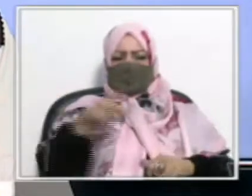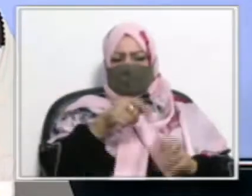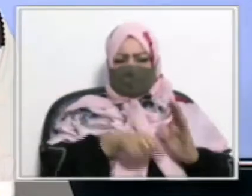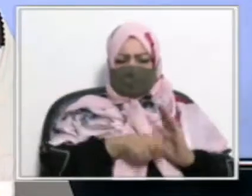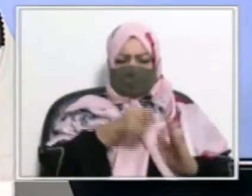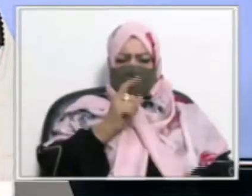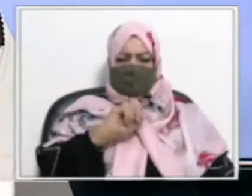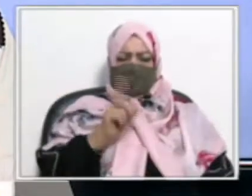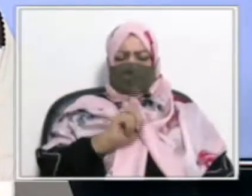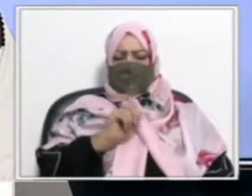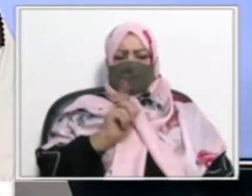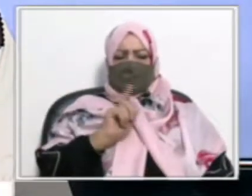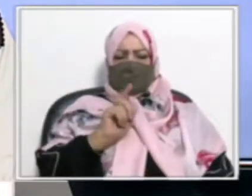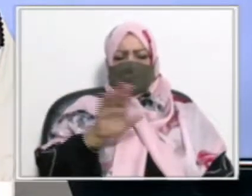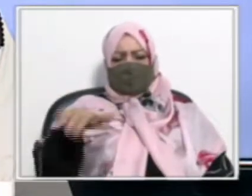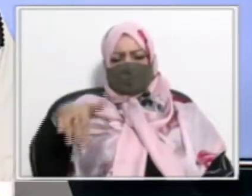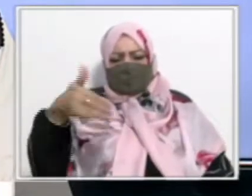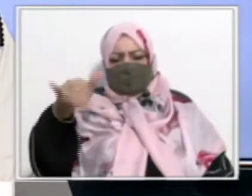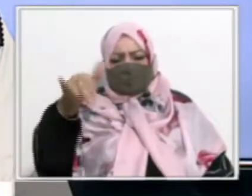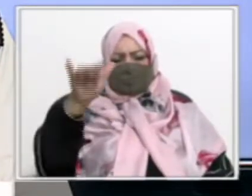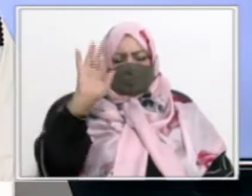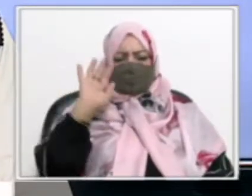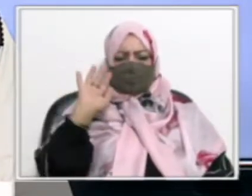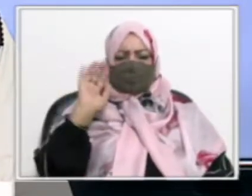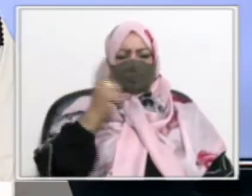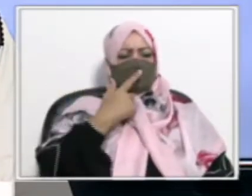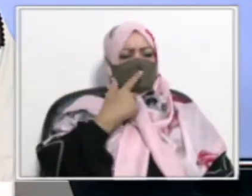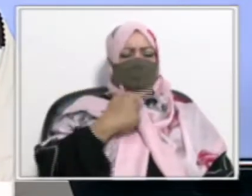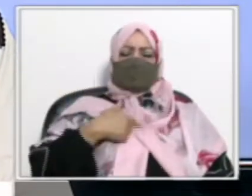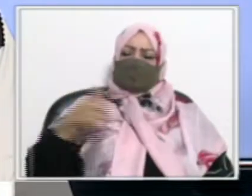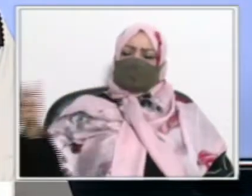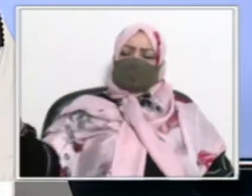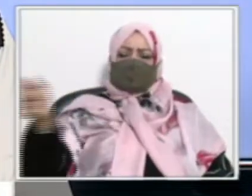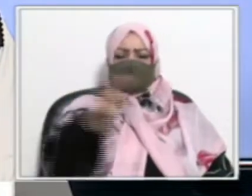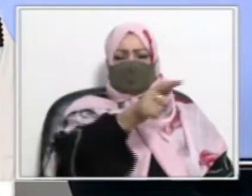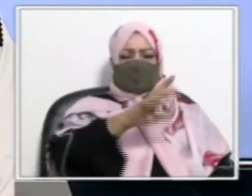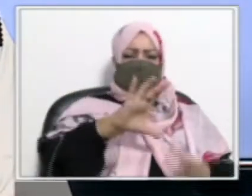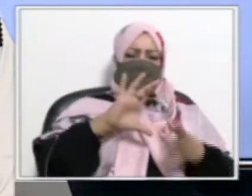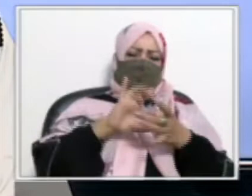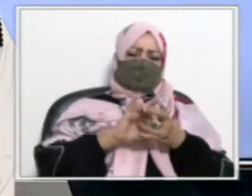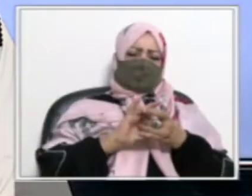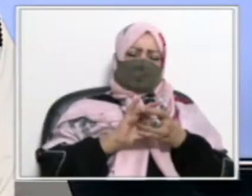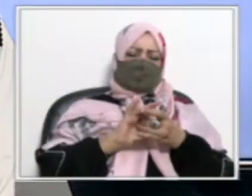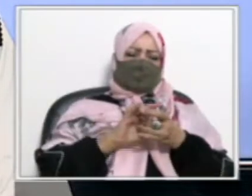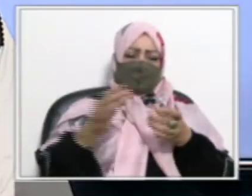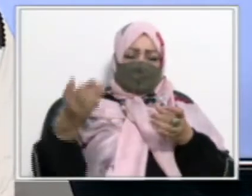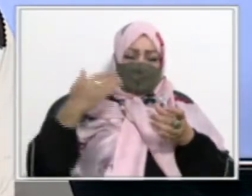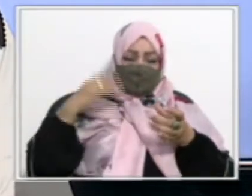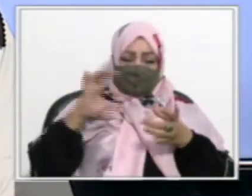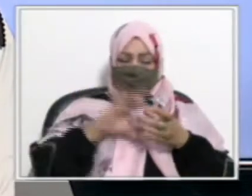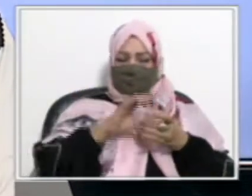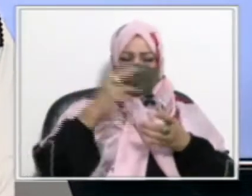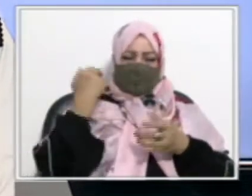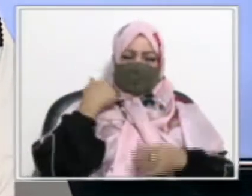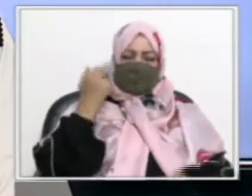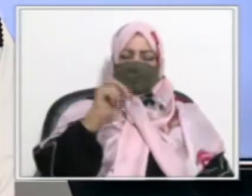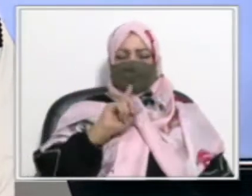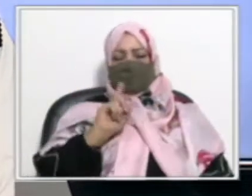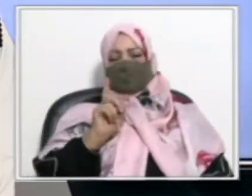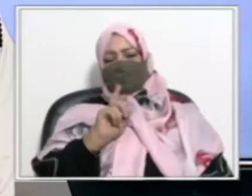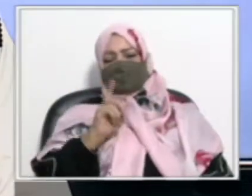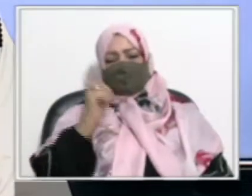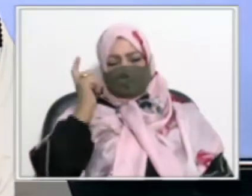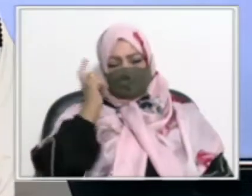ايوه. حاضر، تسمع الجواب ان شاء الله. بارك الله، بارك الله فيك. شكرا. واياكم ان شاء الله. الاخ ادريس من